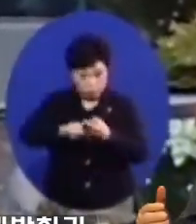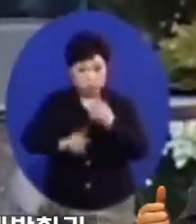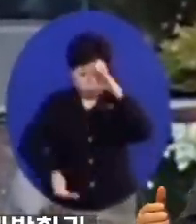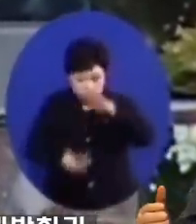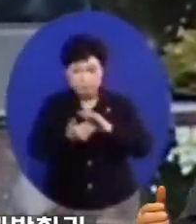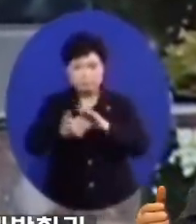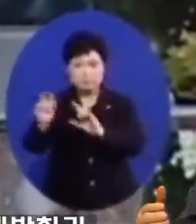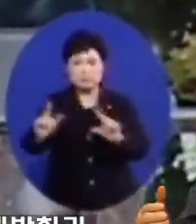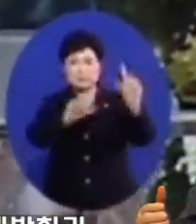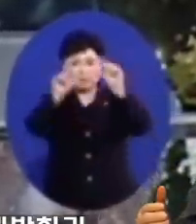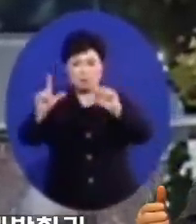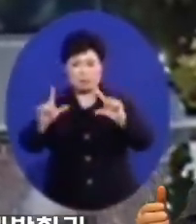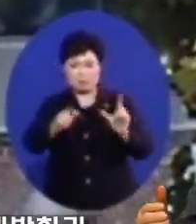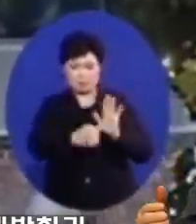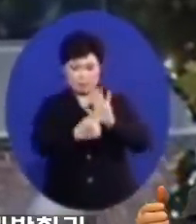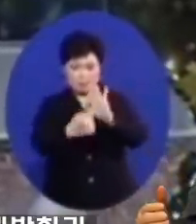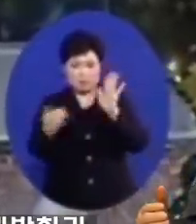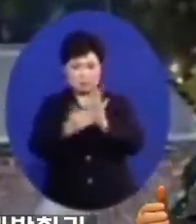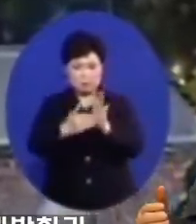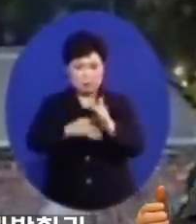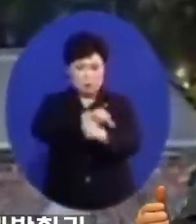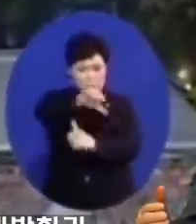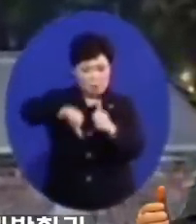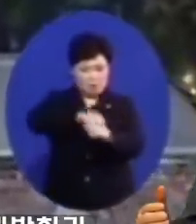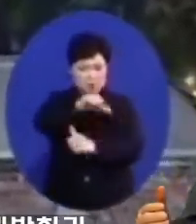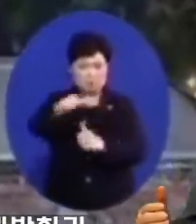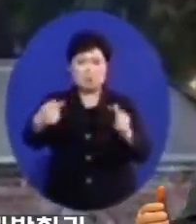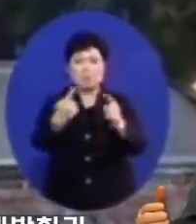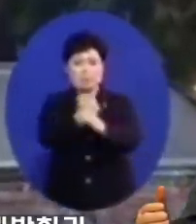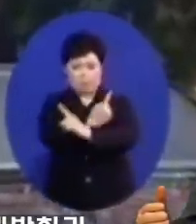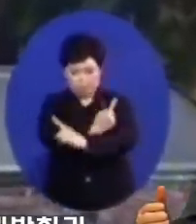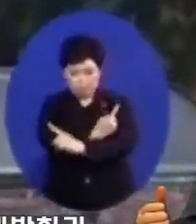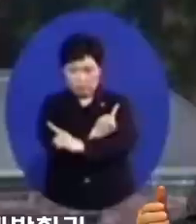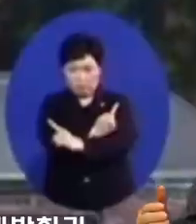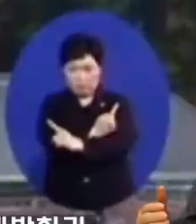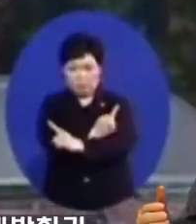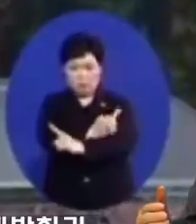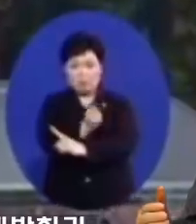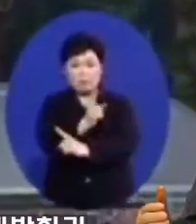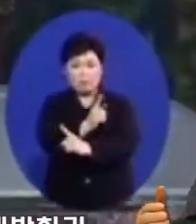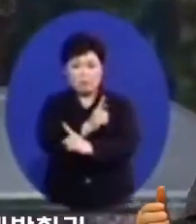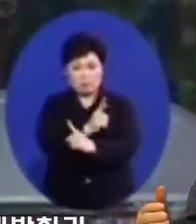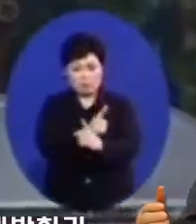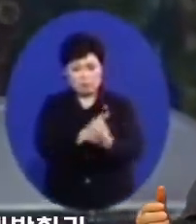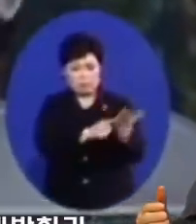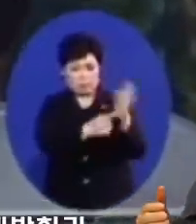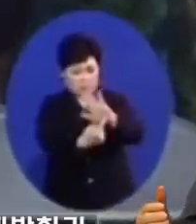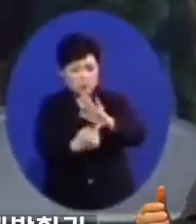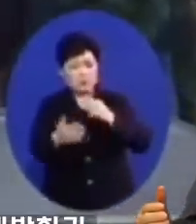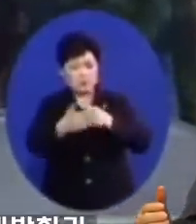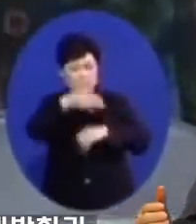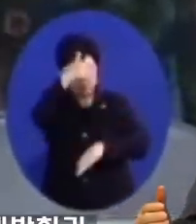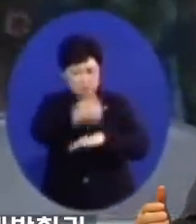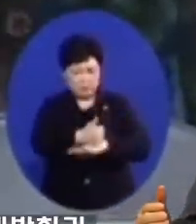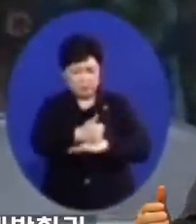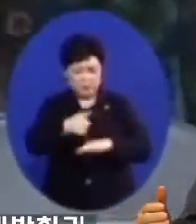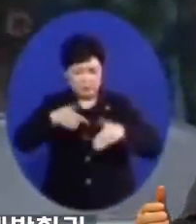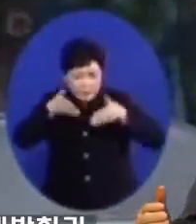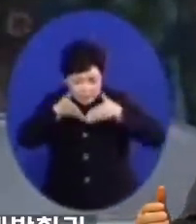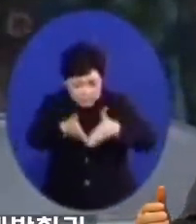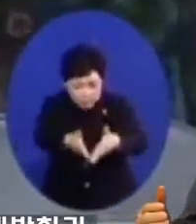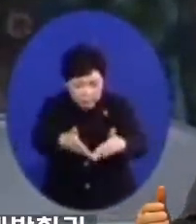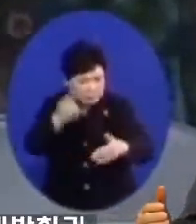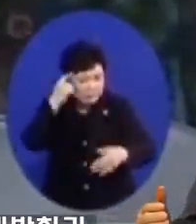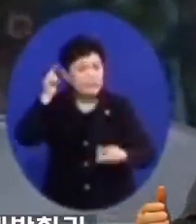그 생활에 다가오도록 환경의 변화를 끌어오는 것입니다. 결국에는 내가 집요하게 생각하는 대로